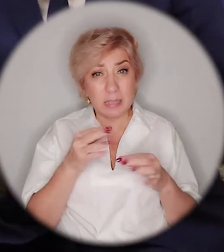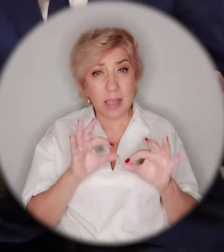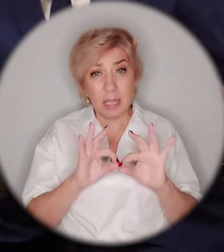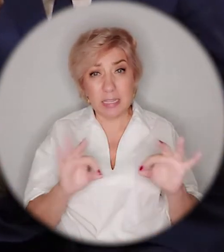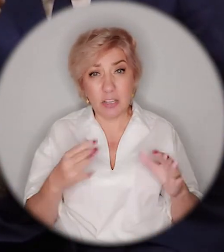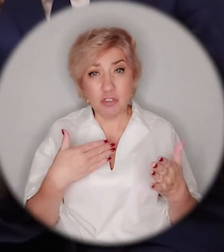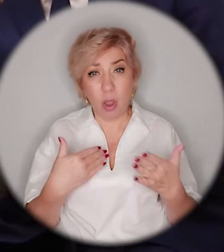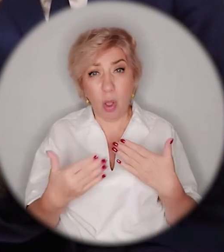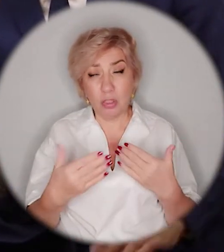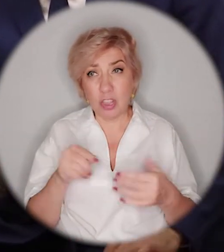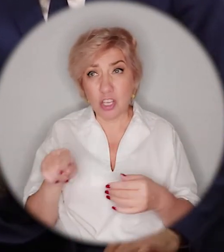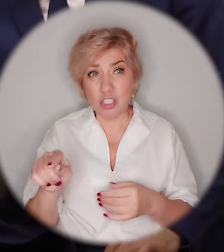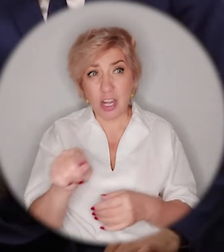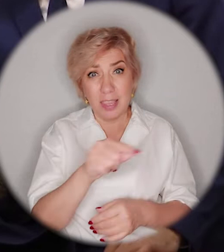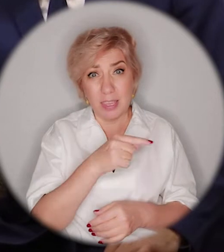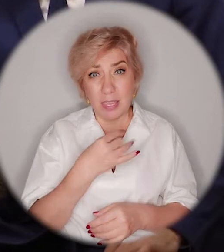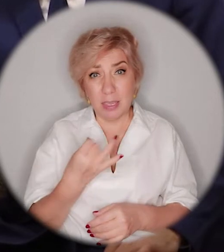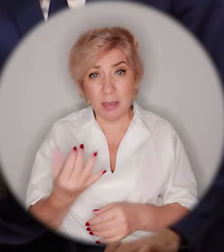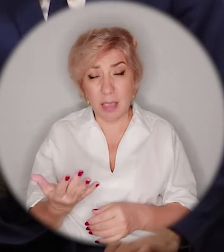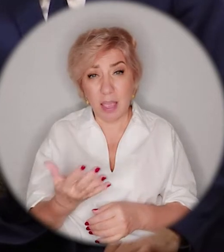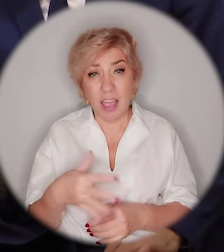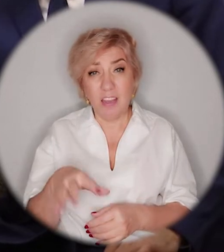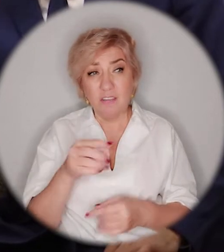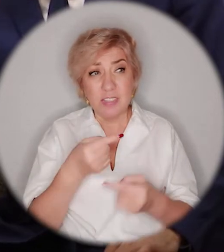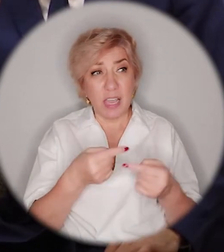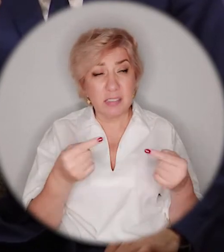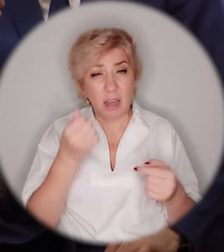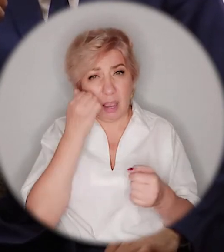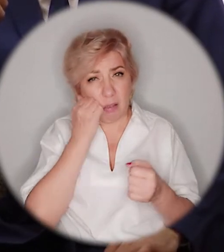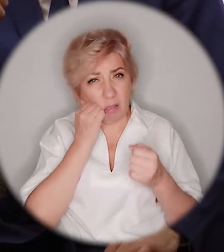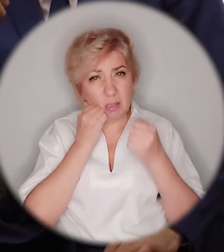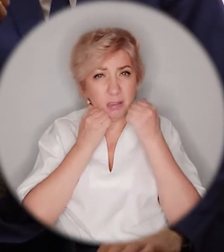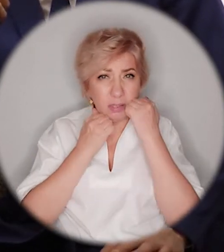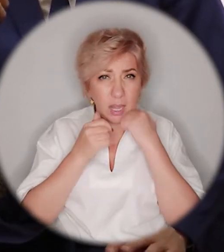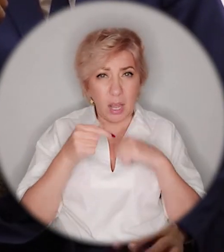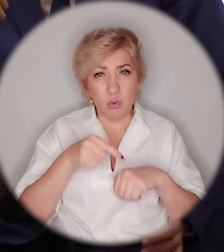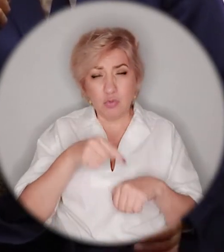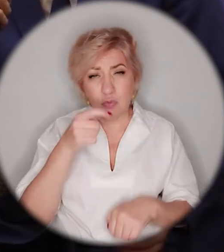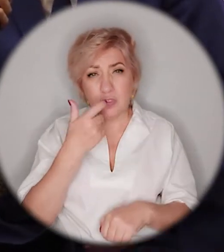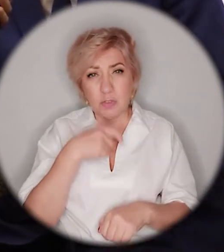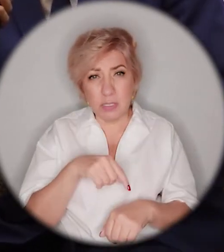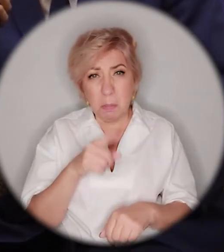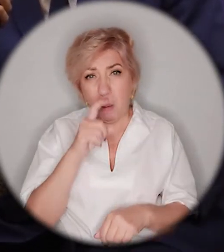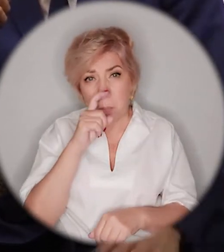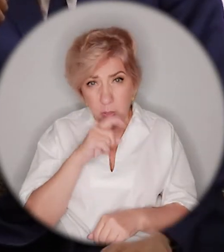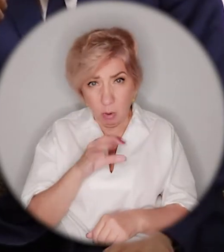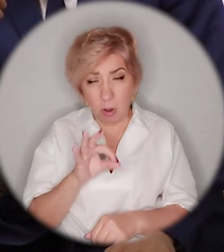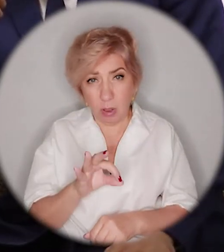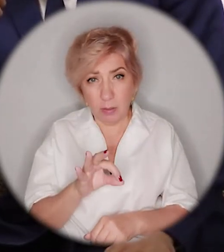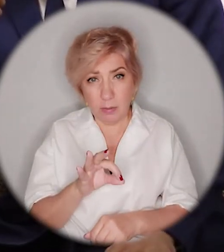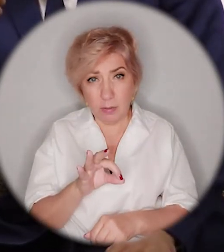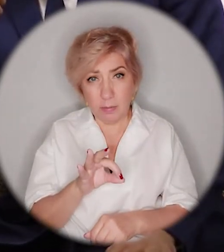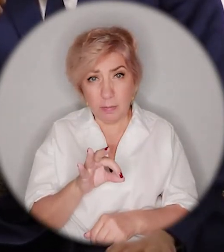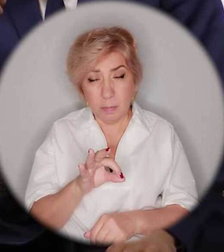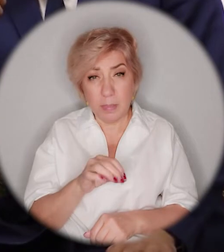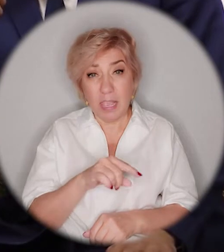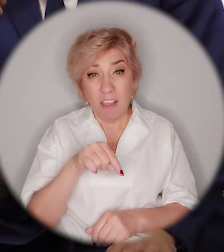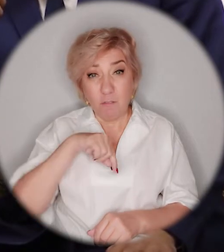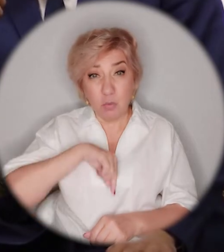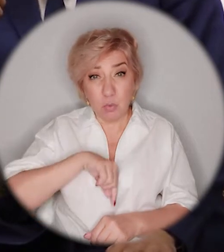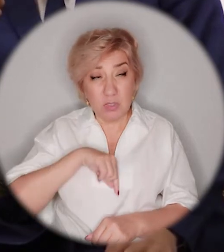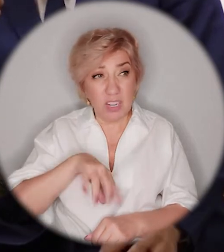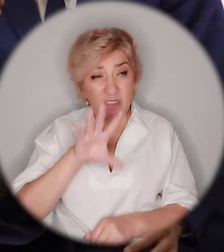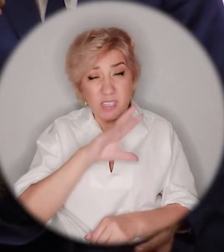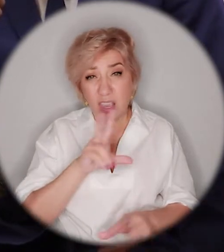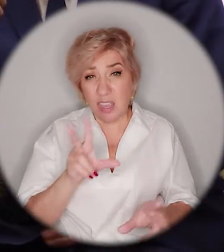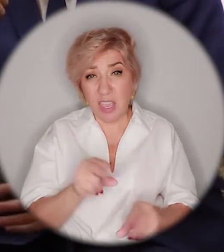остальных нет от личных отношений альфио все остальные стареют и учета себя плохо insider barrels is